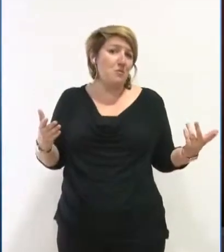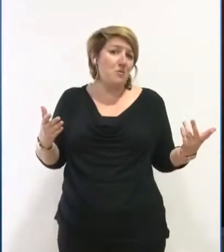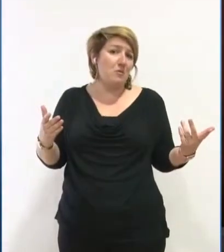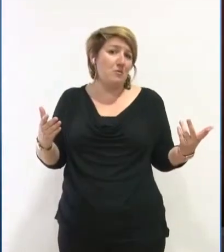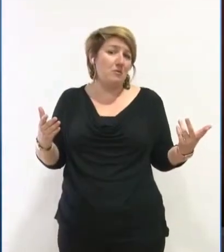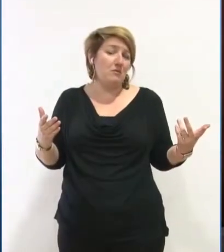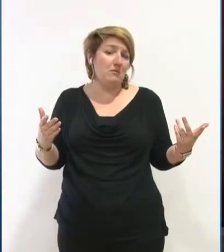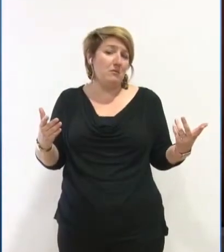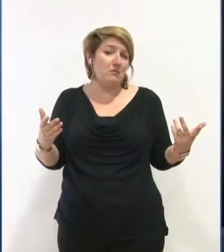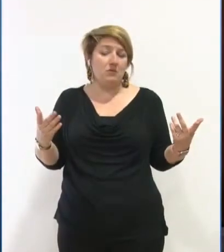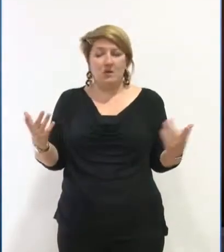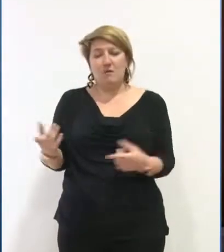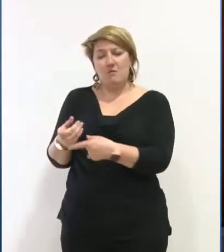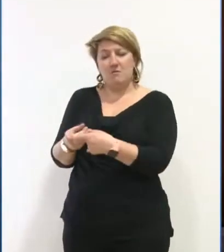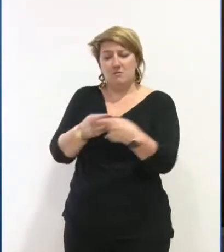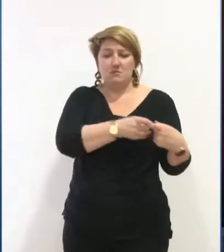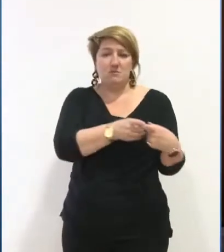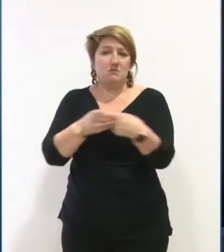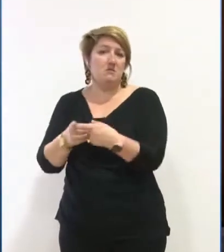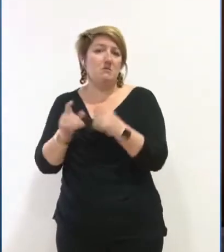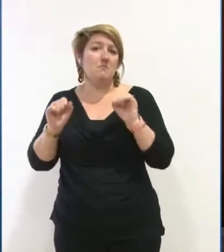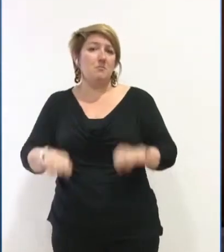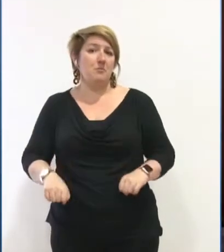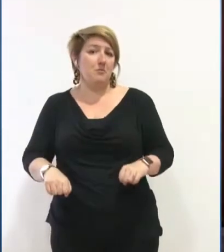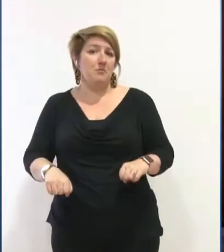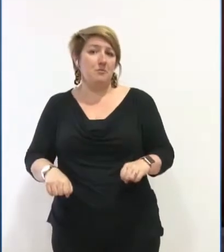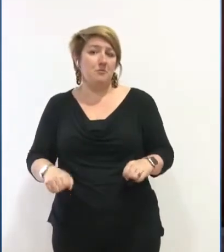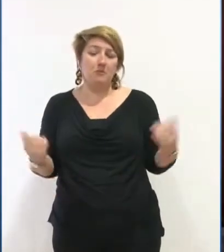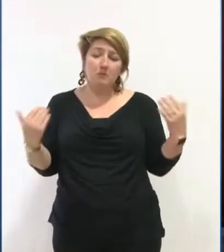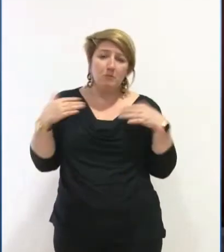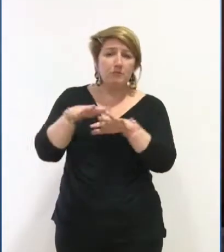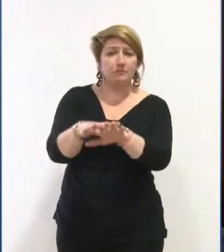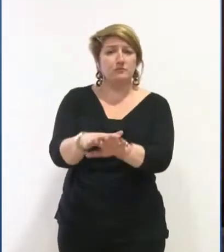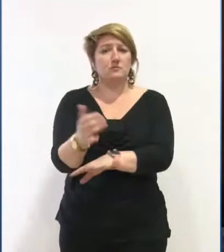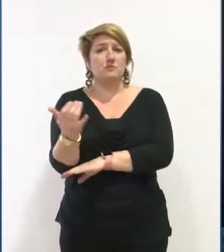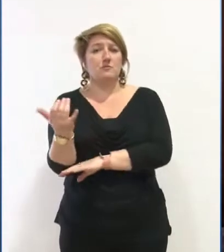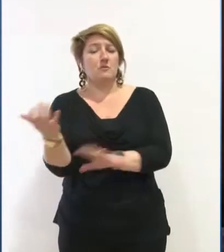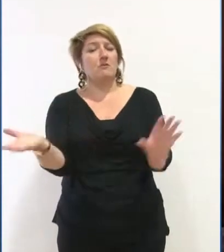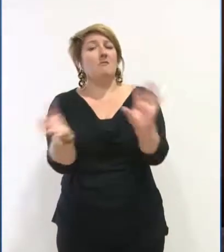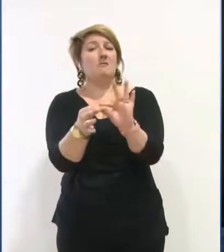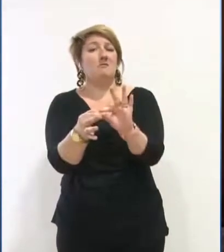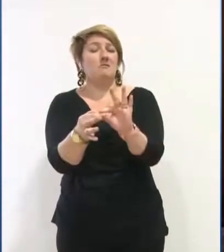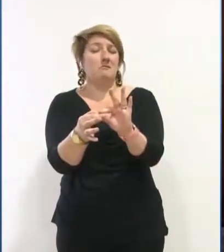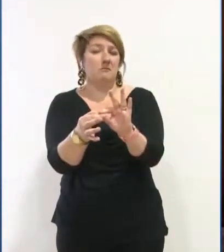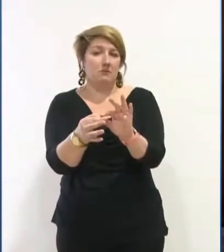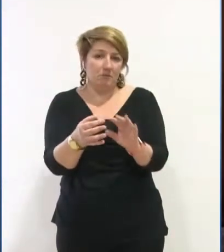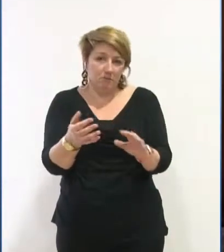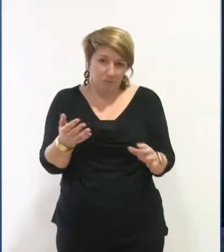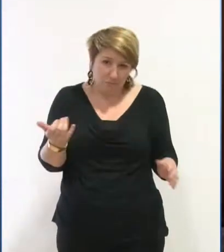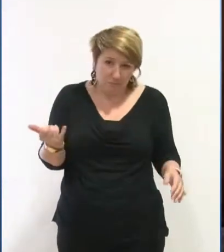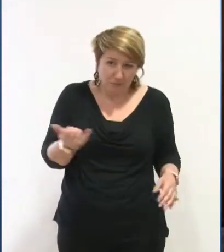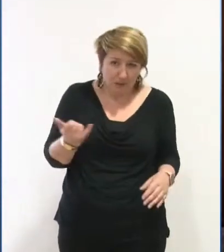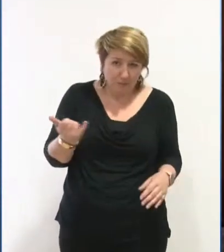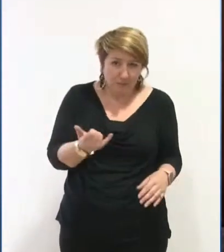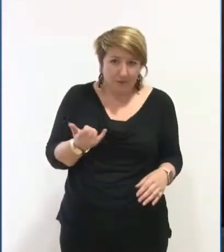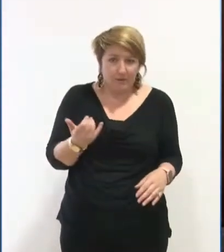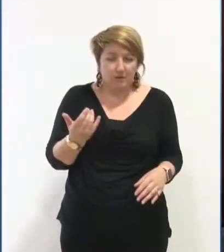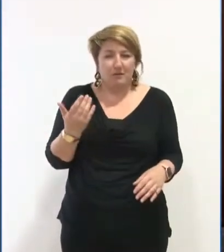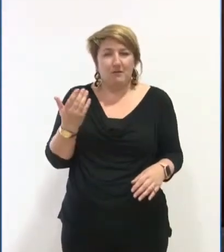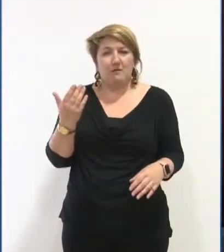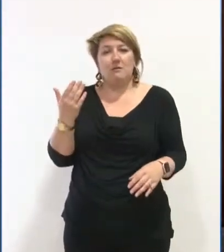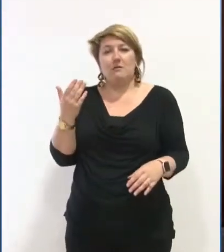objectifs de mutualisation assignés au projet de fusion sans pour autant porter les dérives d'une SEM